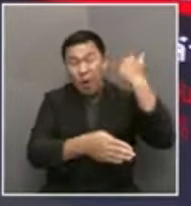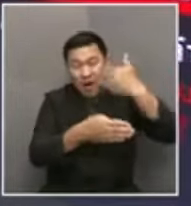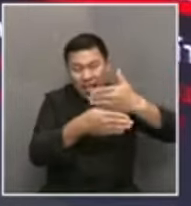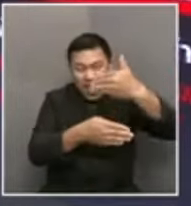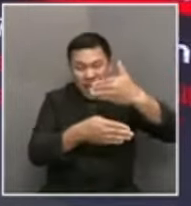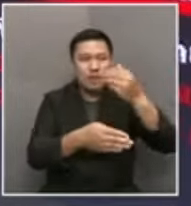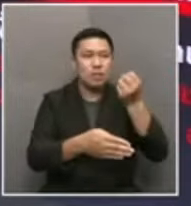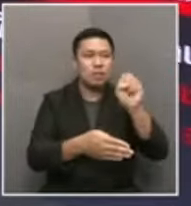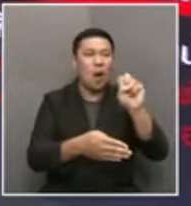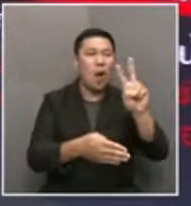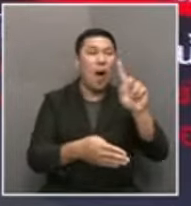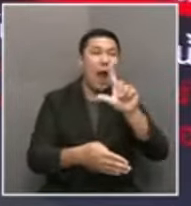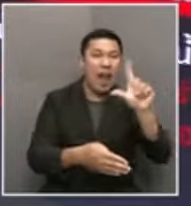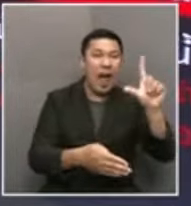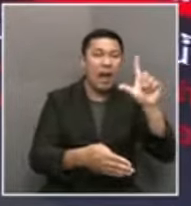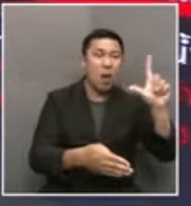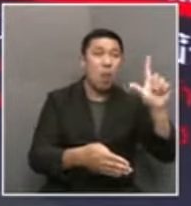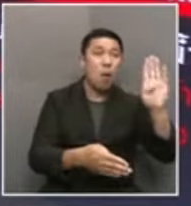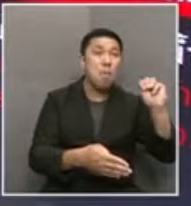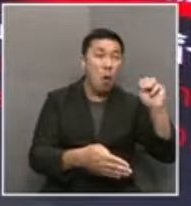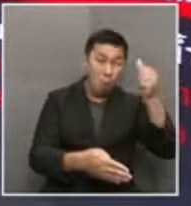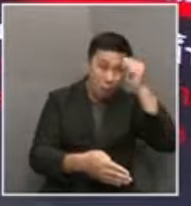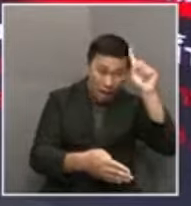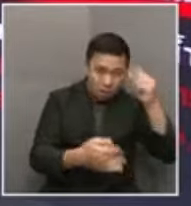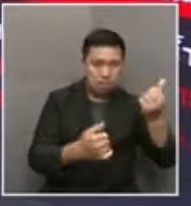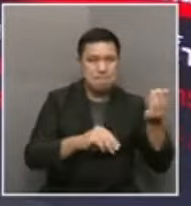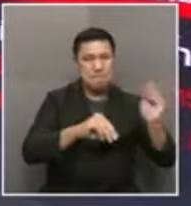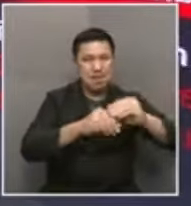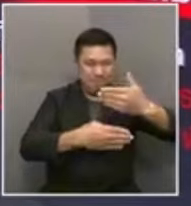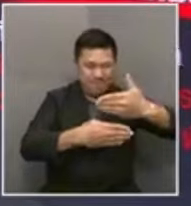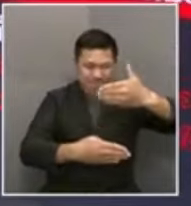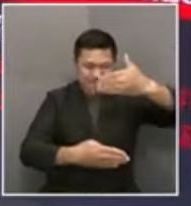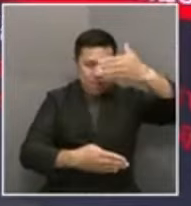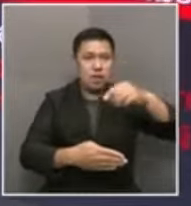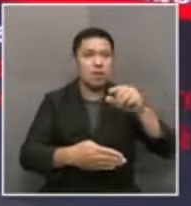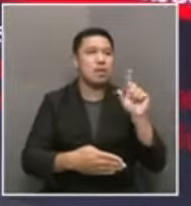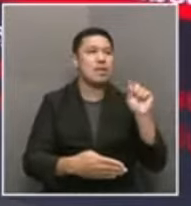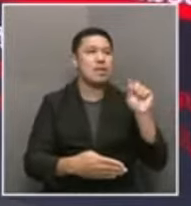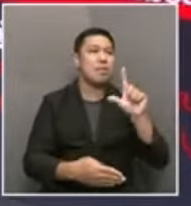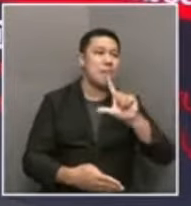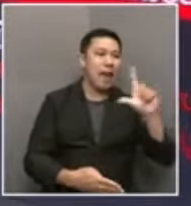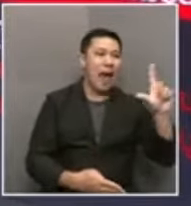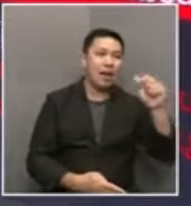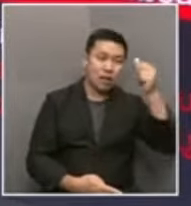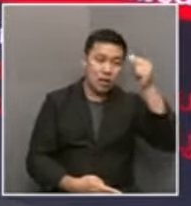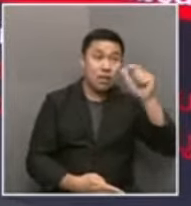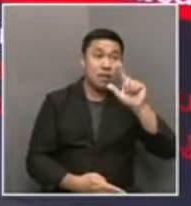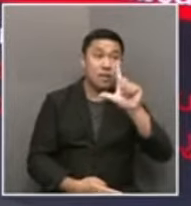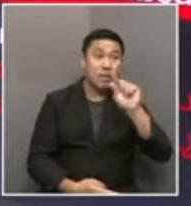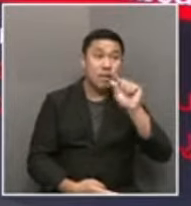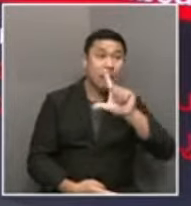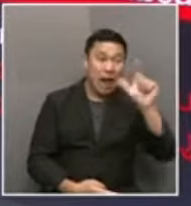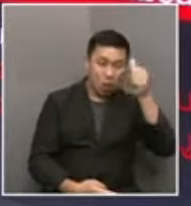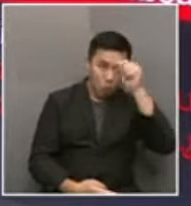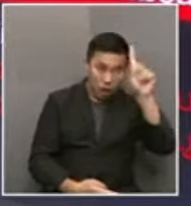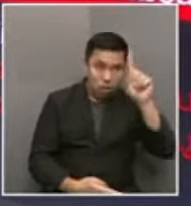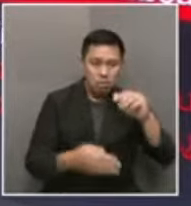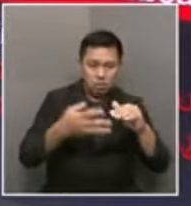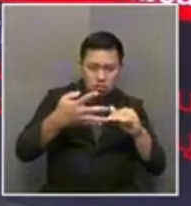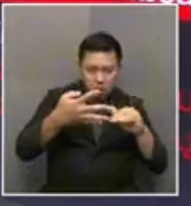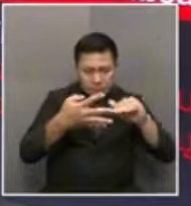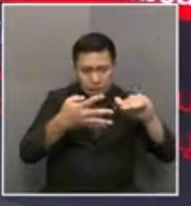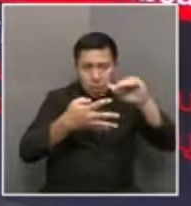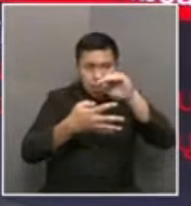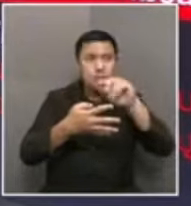ที่12ล้านลูกบาศก์เมตรต่อวันปรับเพิ่มการระบายน้ำเป็น20ล้านลูกบาศก์เมตรต่อวันโดยจะปรับเพิ่มขึ้นเป็นขั้นบันไดนะ